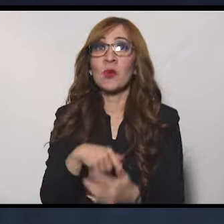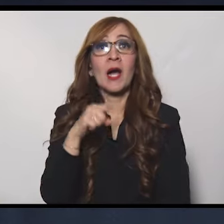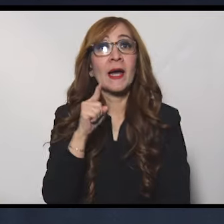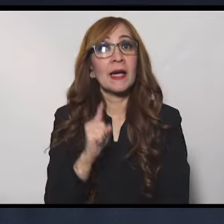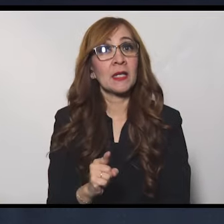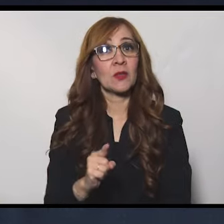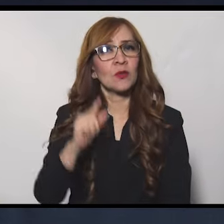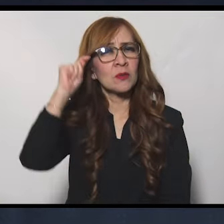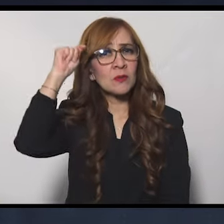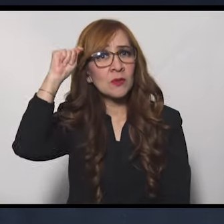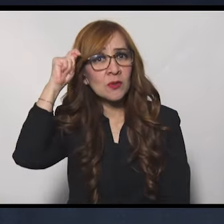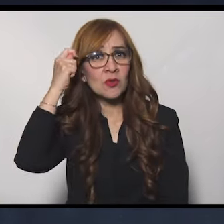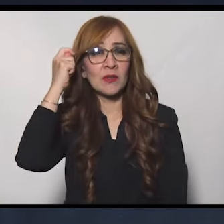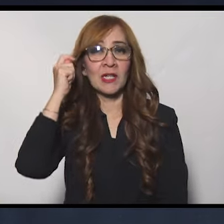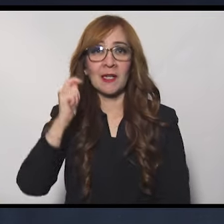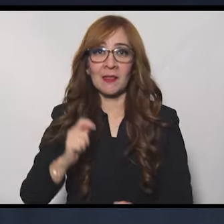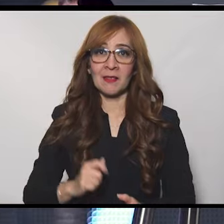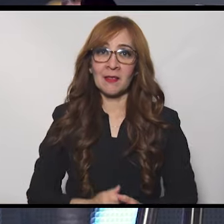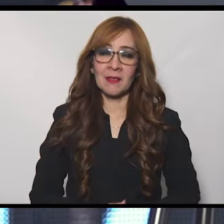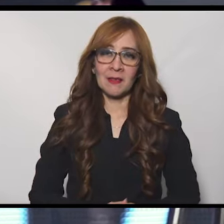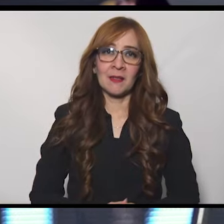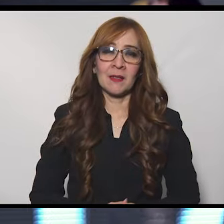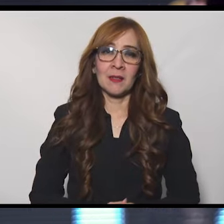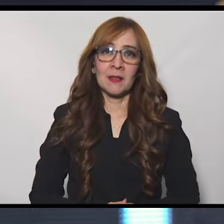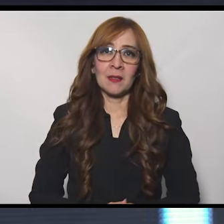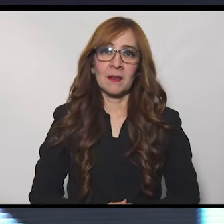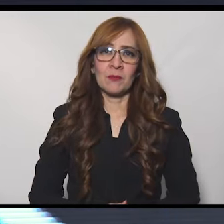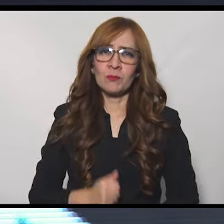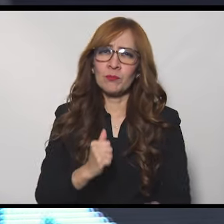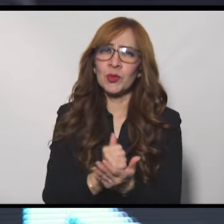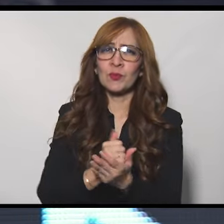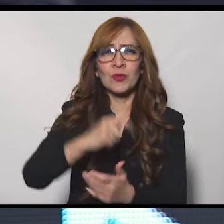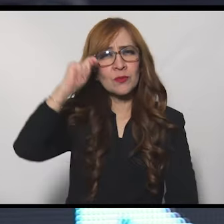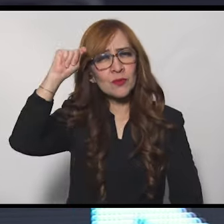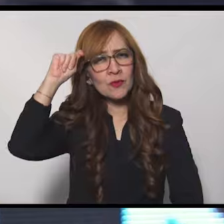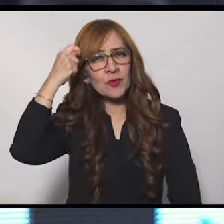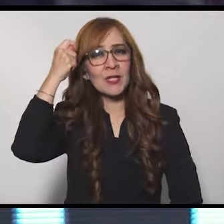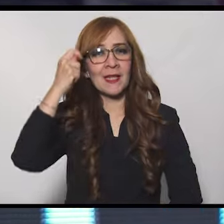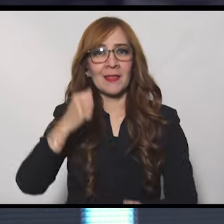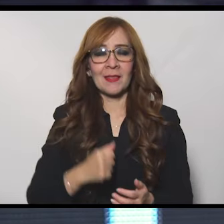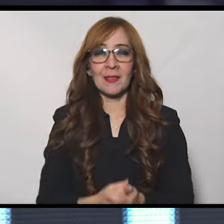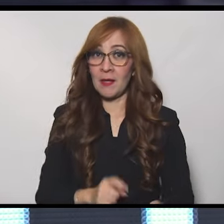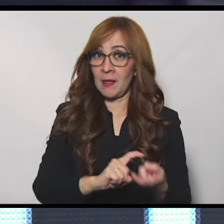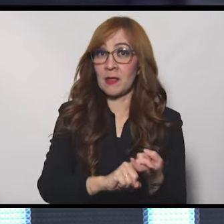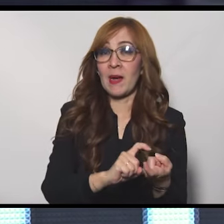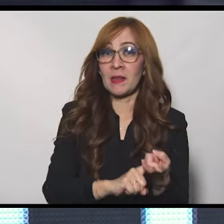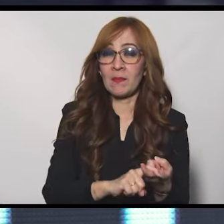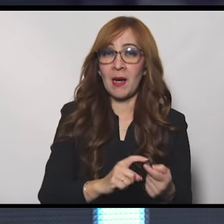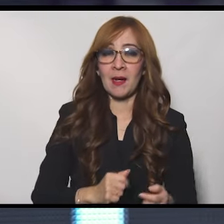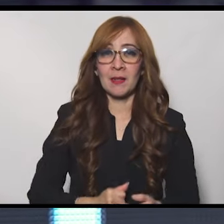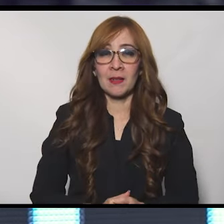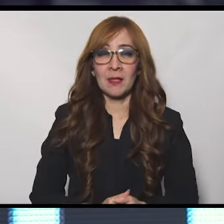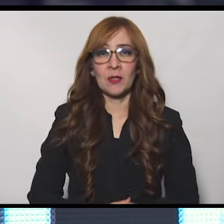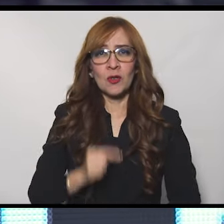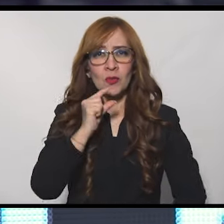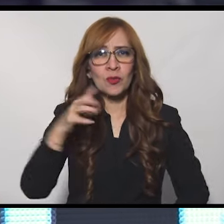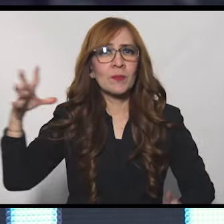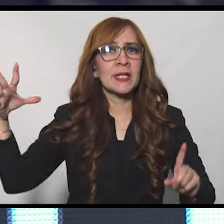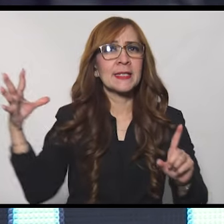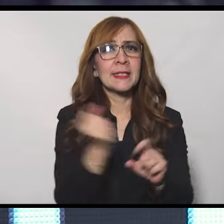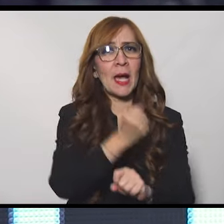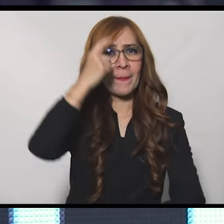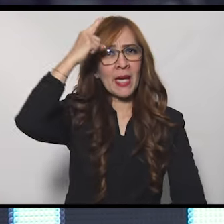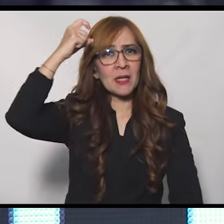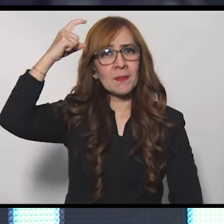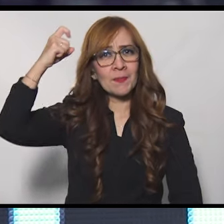gak gampang Bapak Ibu. It's hard. Teman-teman TYC, mencapai impian kita itu